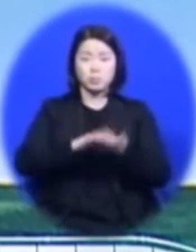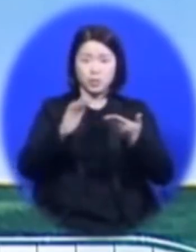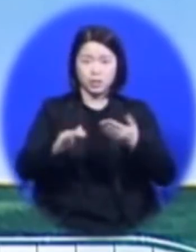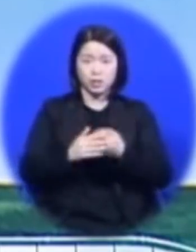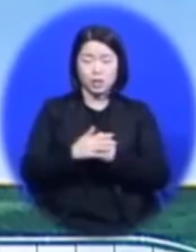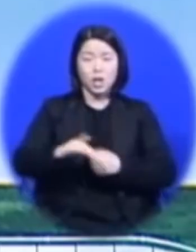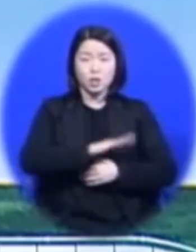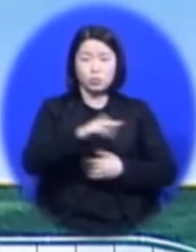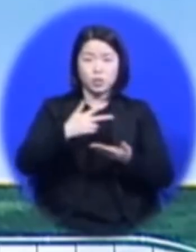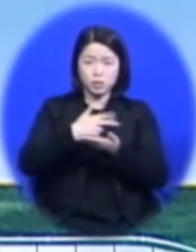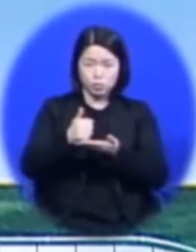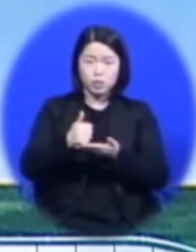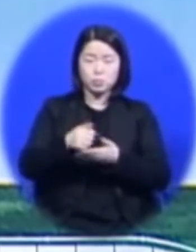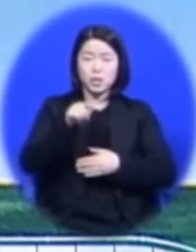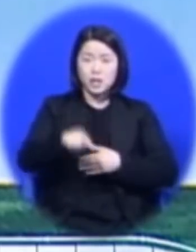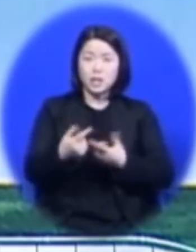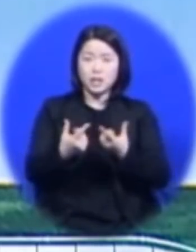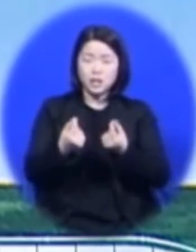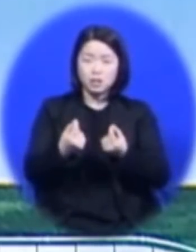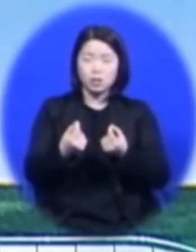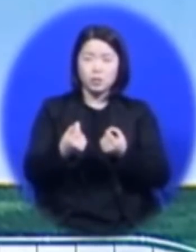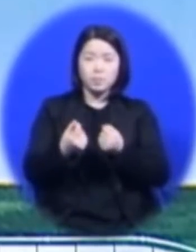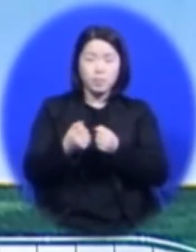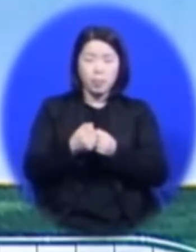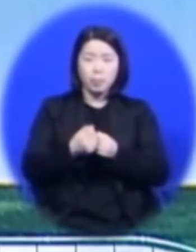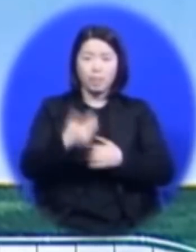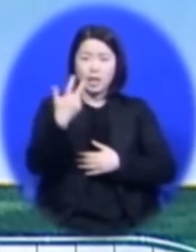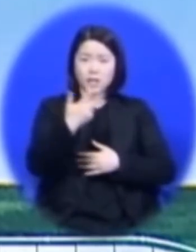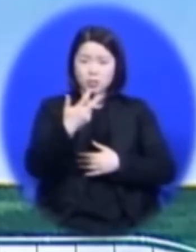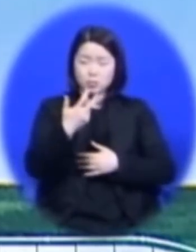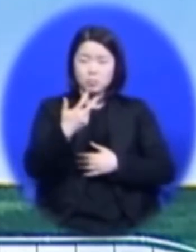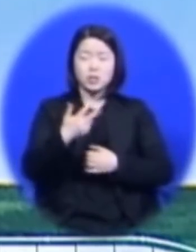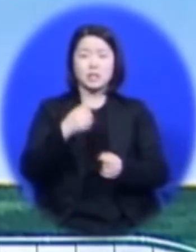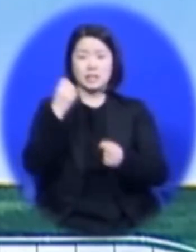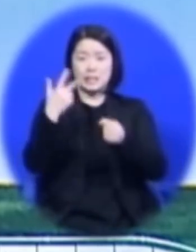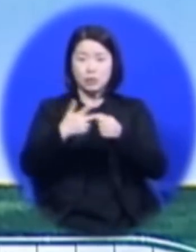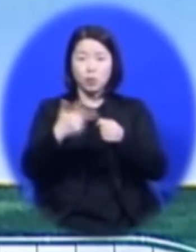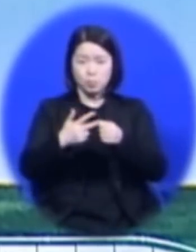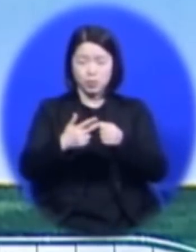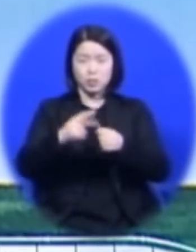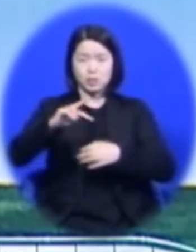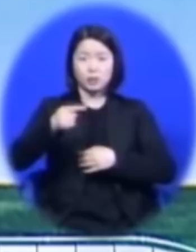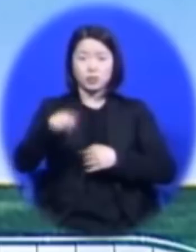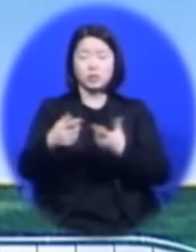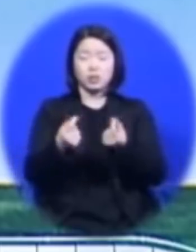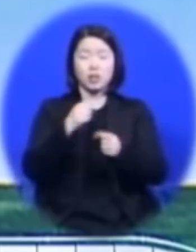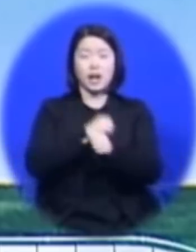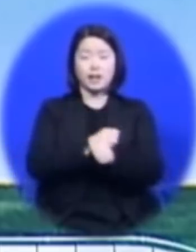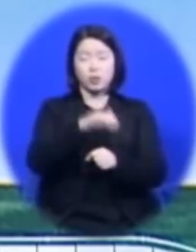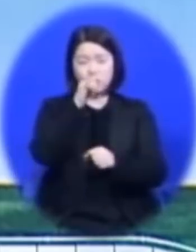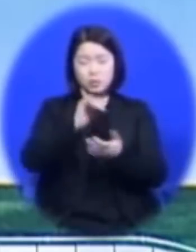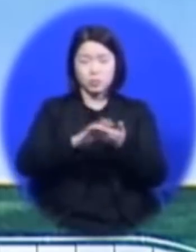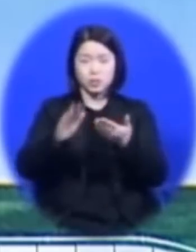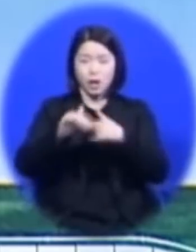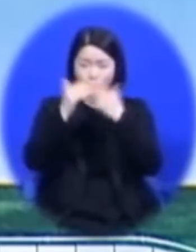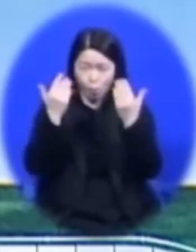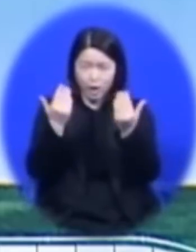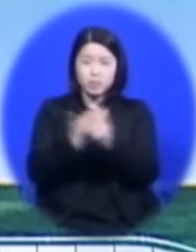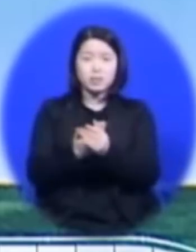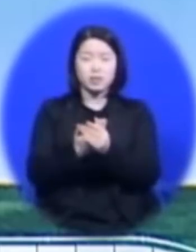요 이런 번씩 7번 혼자서 그렇게 하라고 그랬어요 완전한